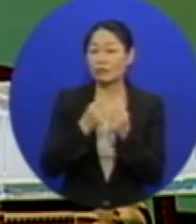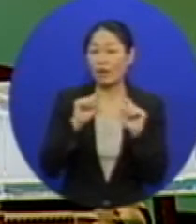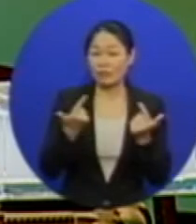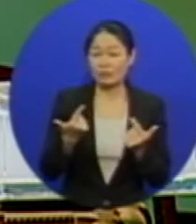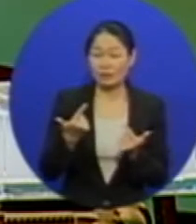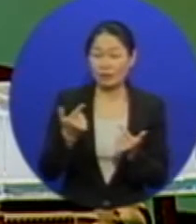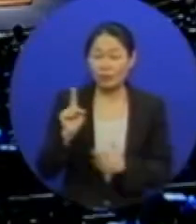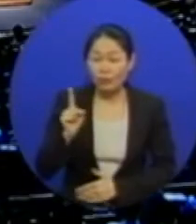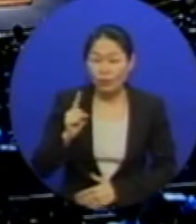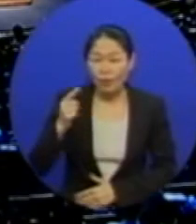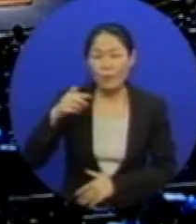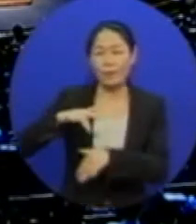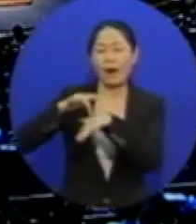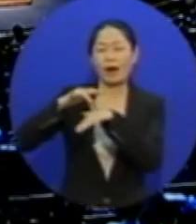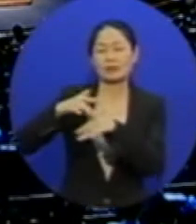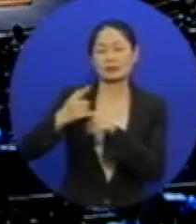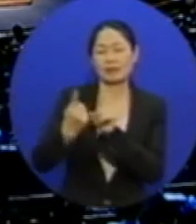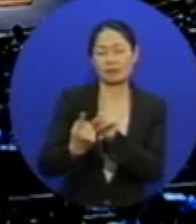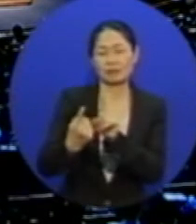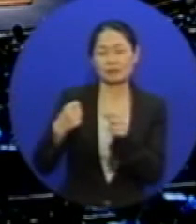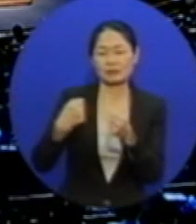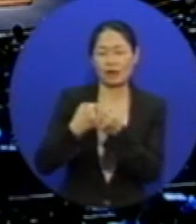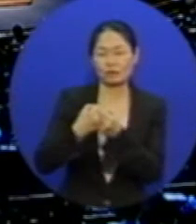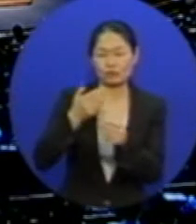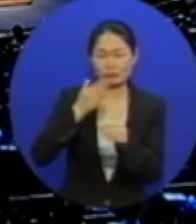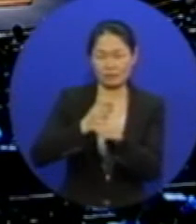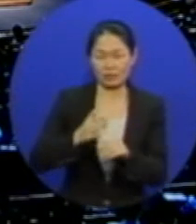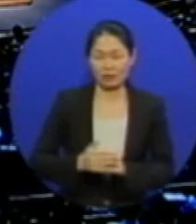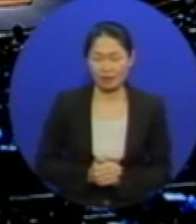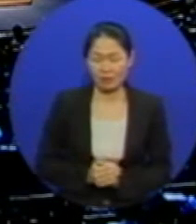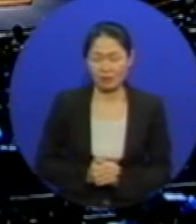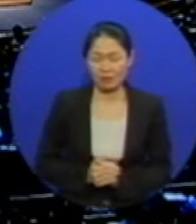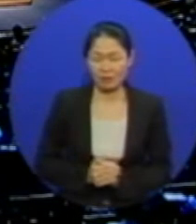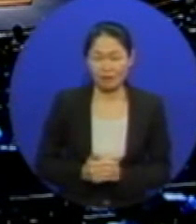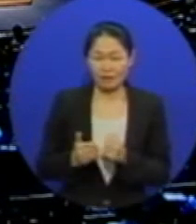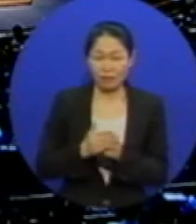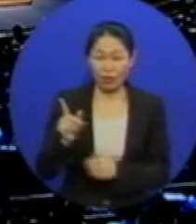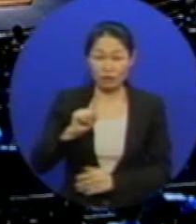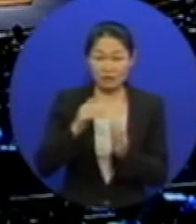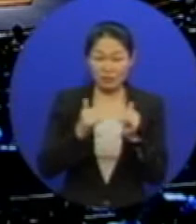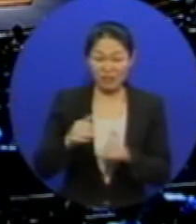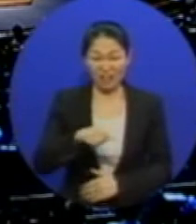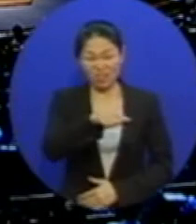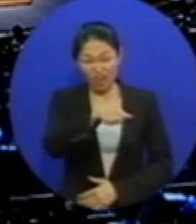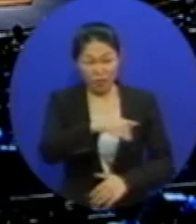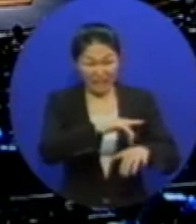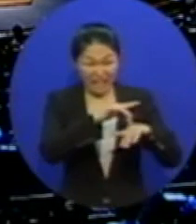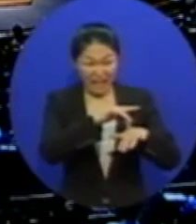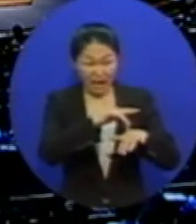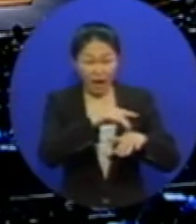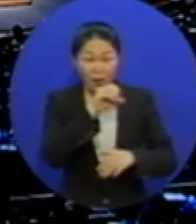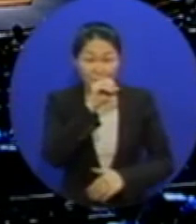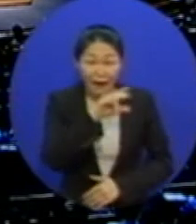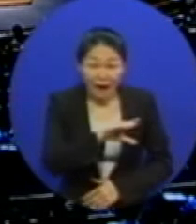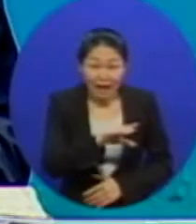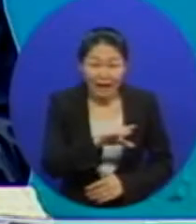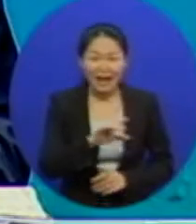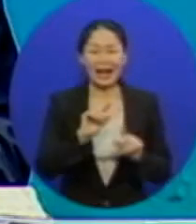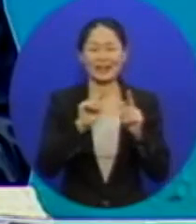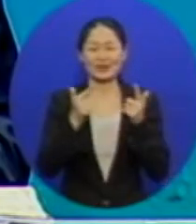상대로 싸우는 겁니다 그렇다고 해서 어떤 사람에게 너가 마귀 야 이렇게 말하는 건